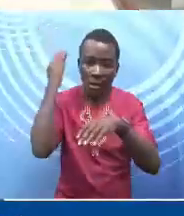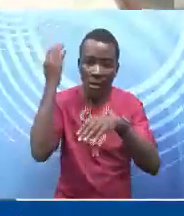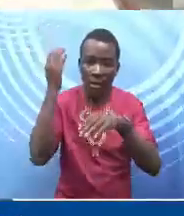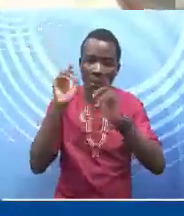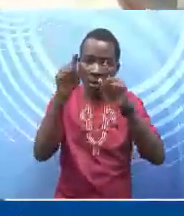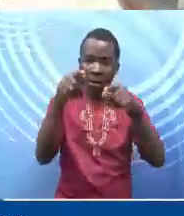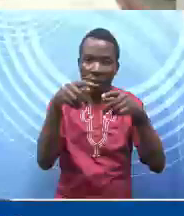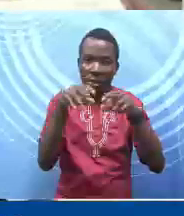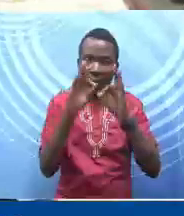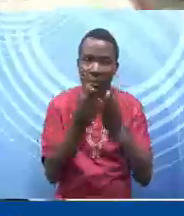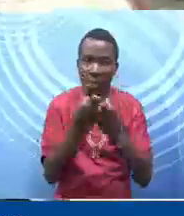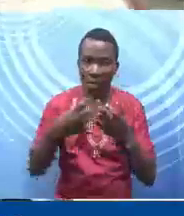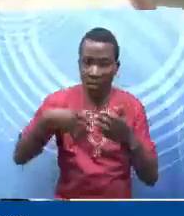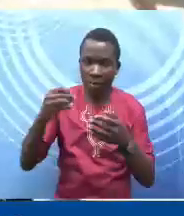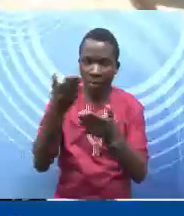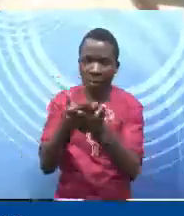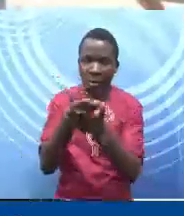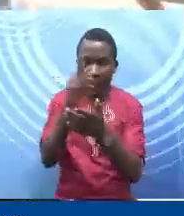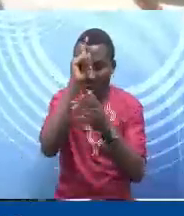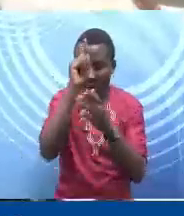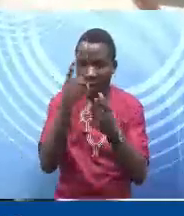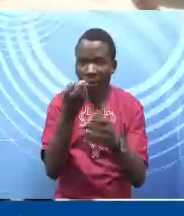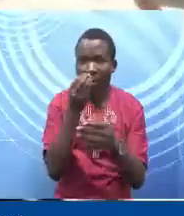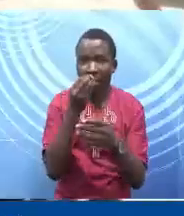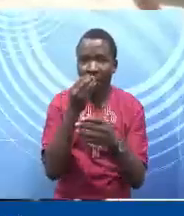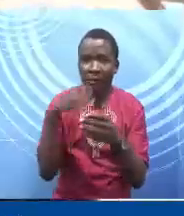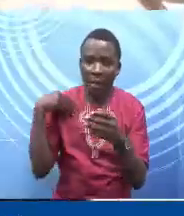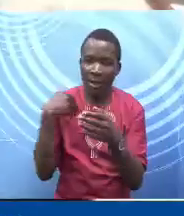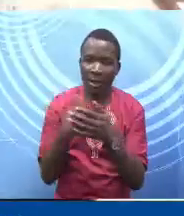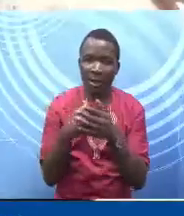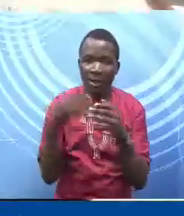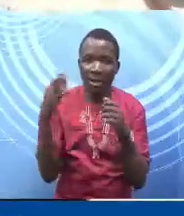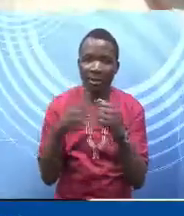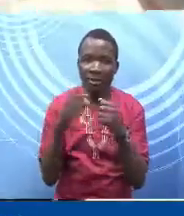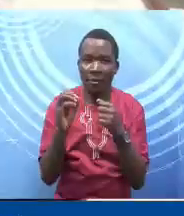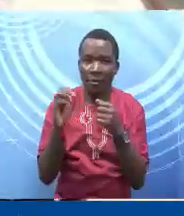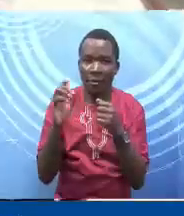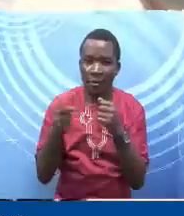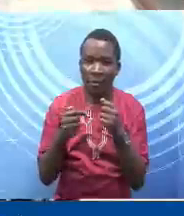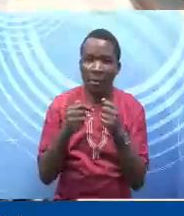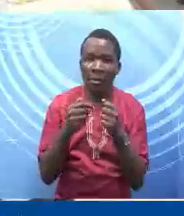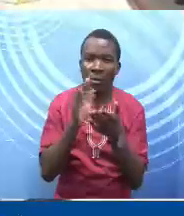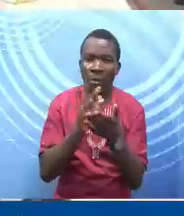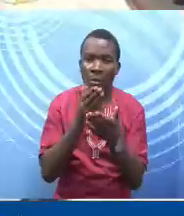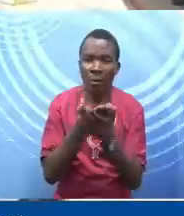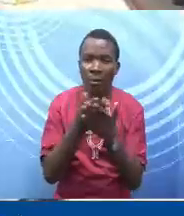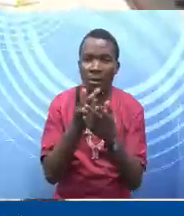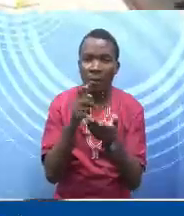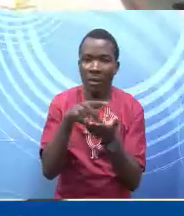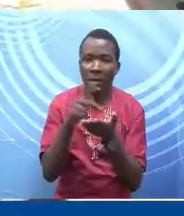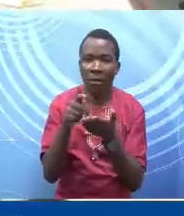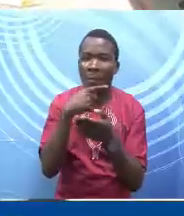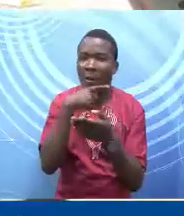zifite twakira abaturage ibiryo byageze hafi ku 180 twaka amafaranga tubaguramo ibigori tubaguramo ibishyimbo ku